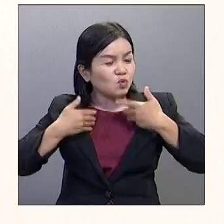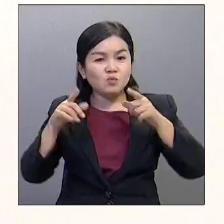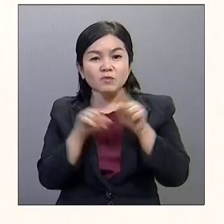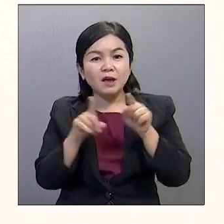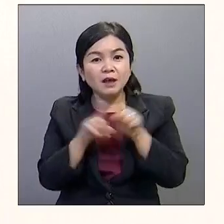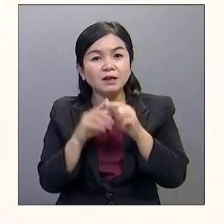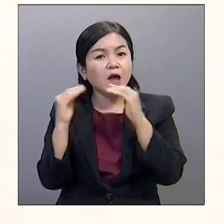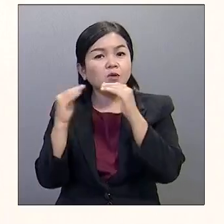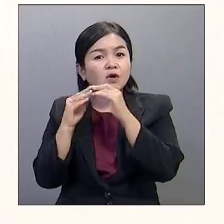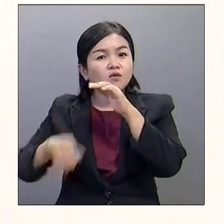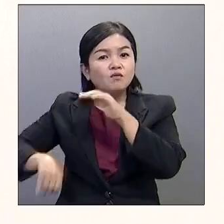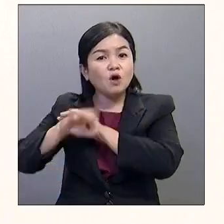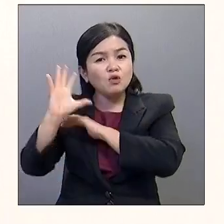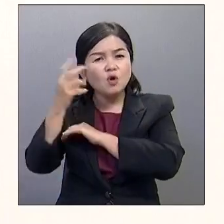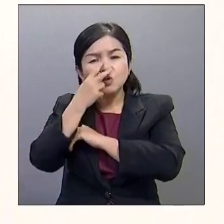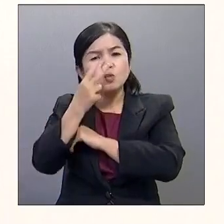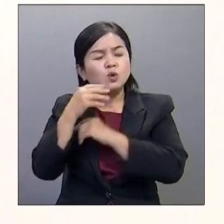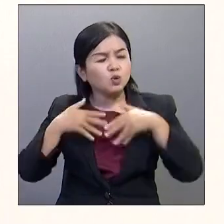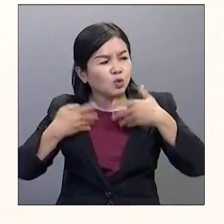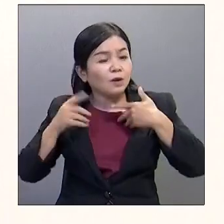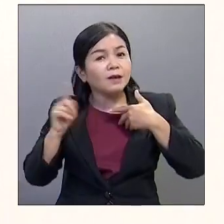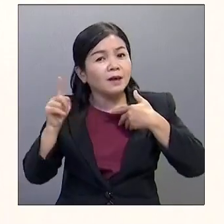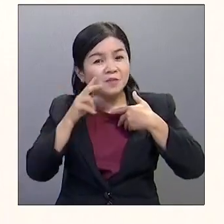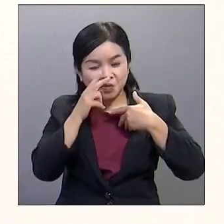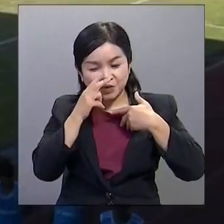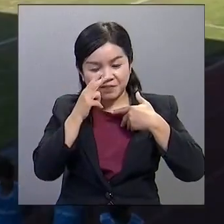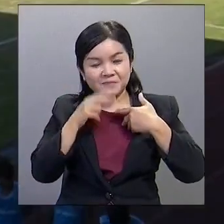โลกเลยนะแต่เขาเชียร์ด้วยวิธีไหนจะมันขนาดไหนไปดูครับ